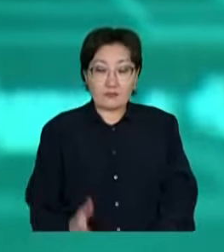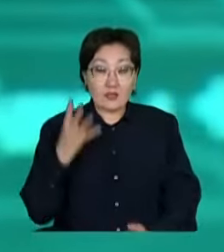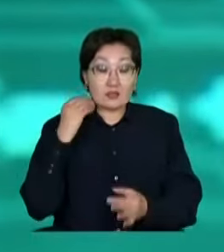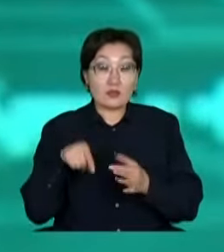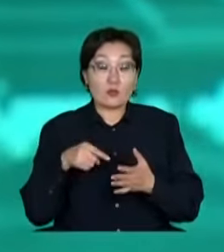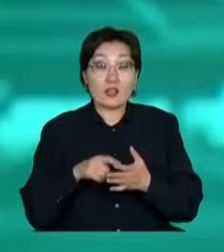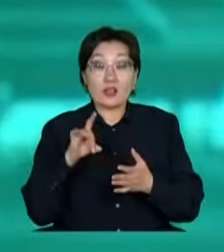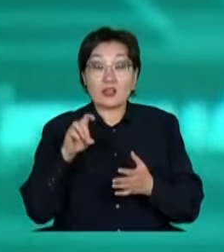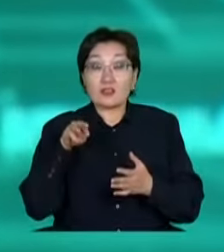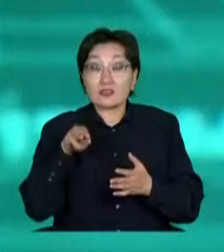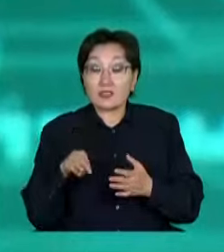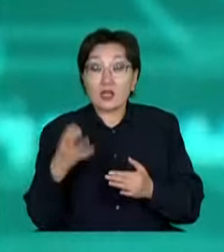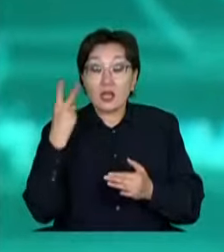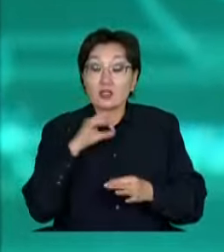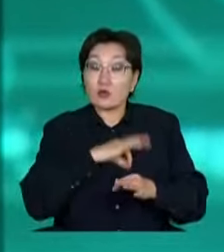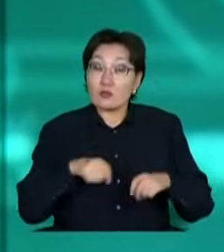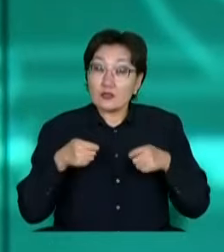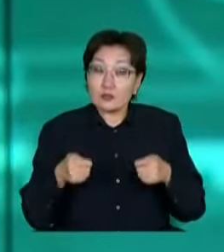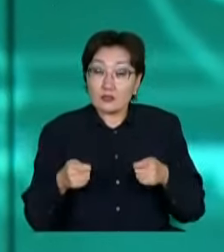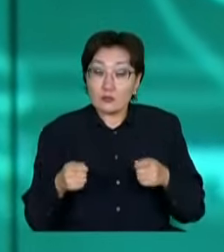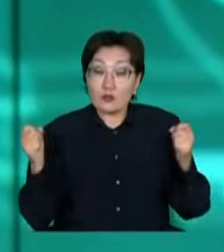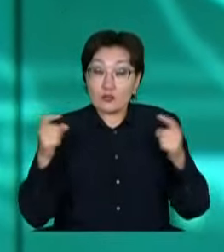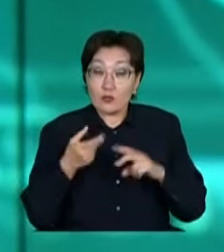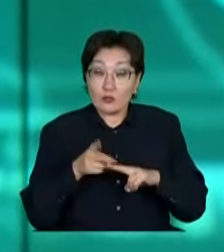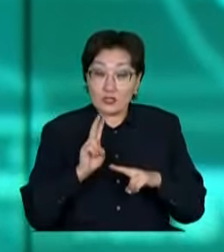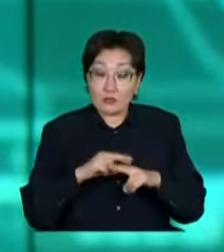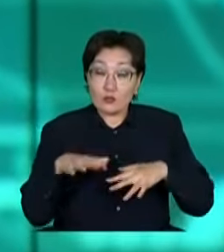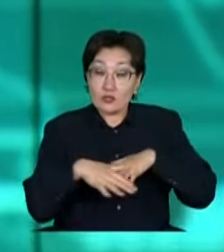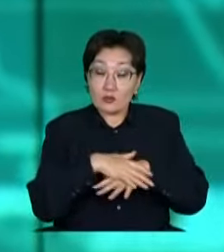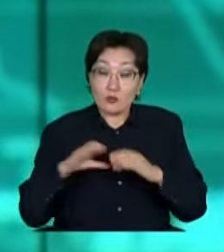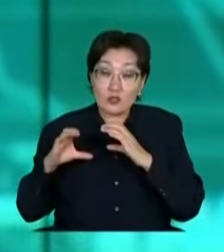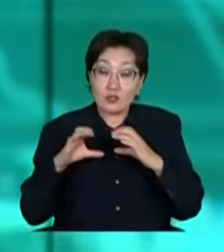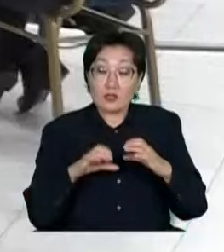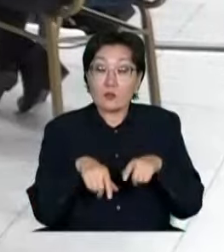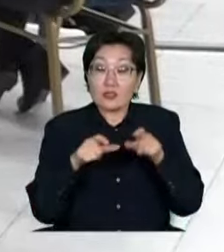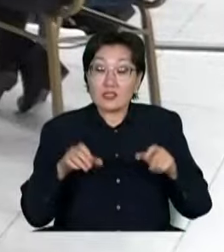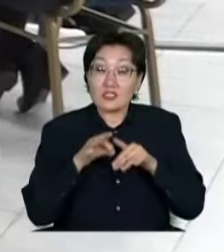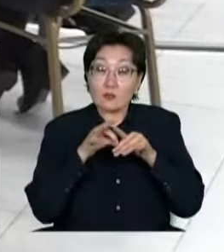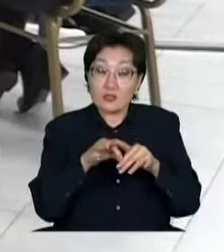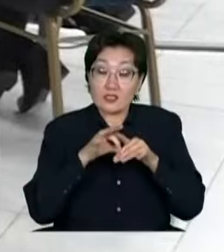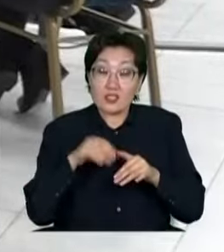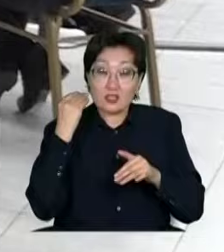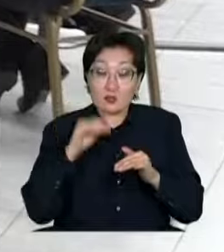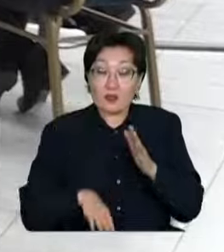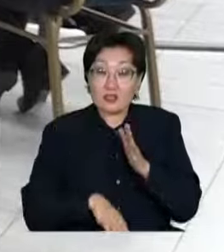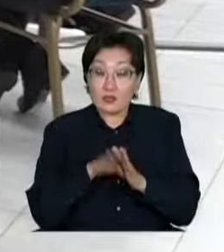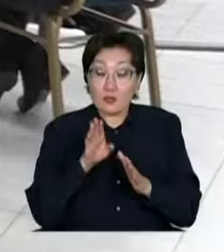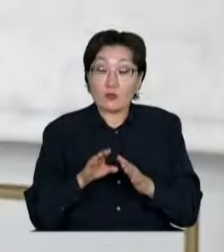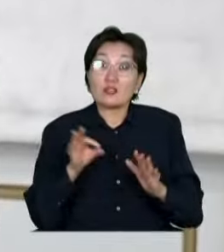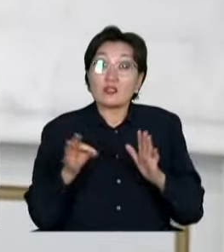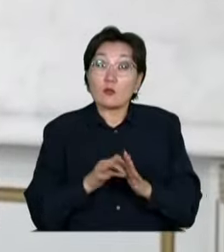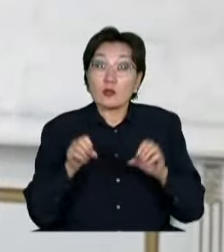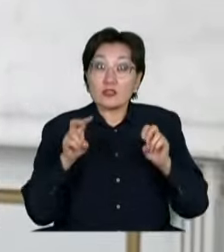Алматыда ЛРТ-ның қашан қолданысқа берілетіні белгілі болды. Бұл туралы қоғамдық көлік пен жолаушылар тасымалының сапасын арттыру мақсатында